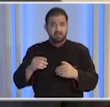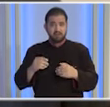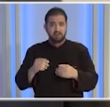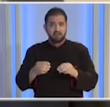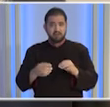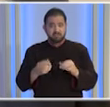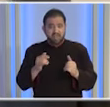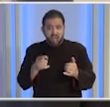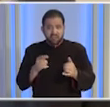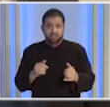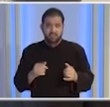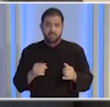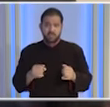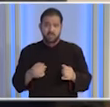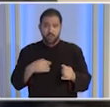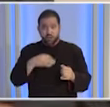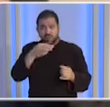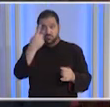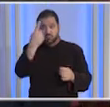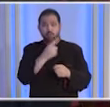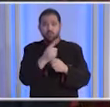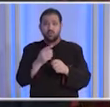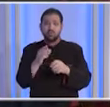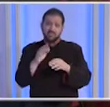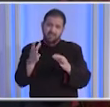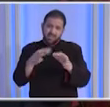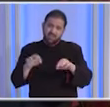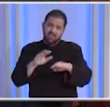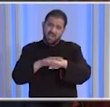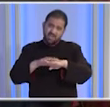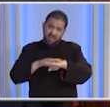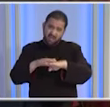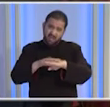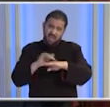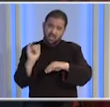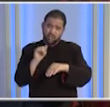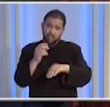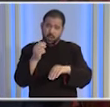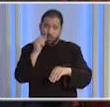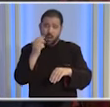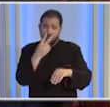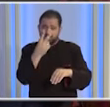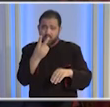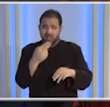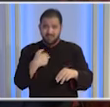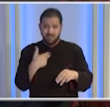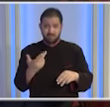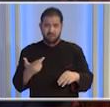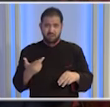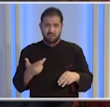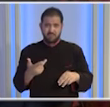spun o chestiune și să-mi fie iertat să spun lucrul ăsta fraților cei care m-au ascultat și mă priviți.